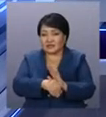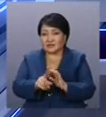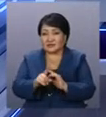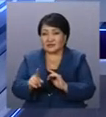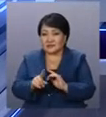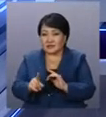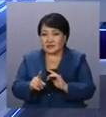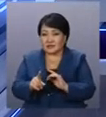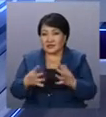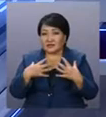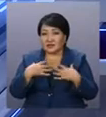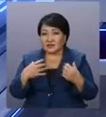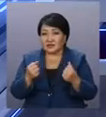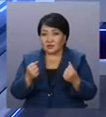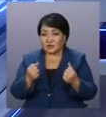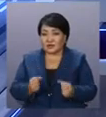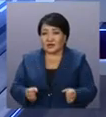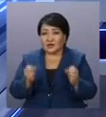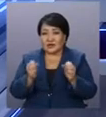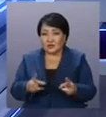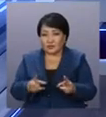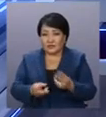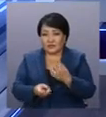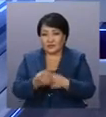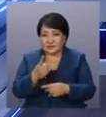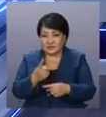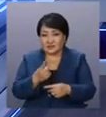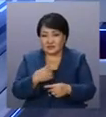ден саулығына қауіп төнген кезде шақыратын шақыртулар.